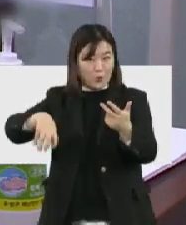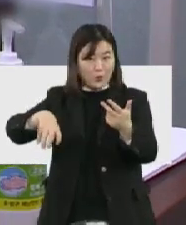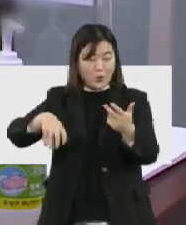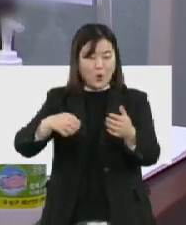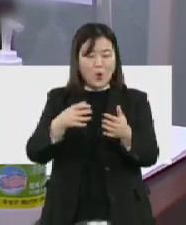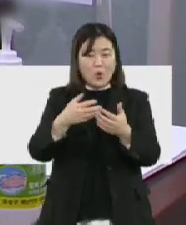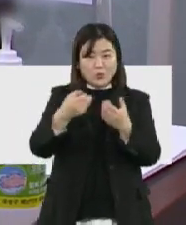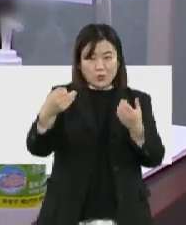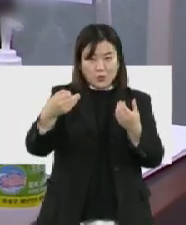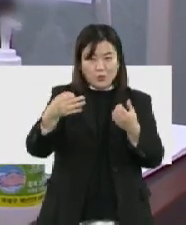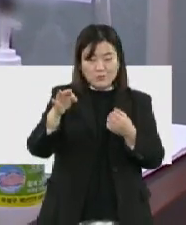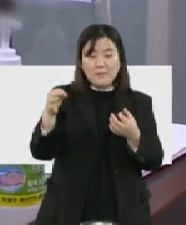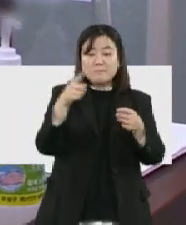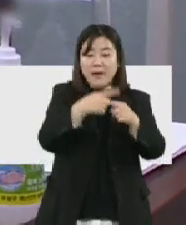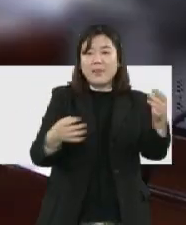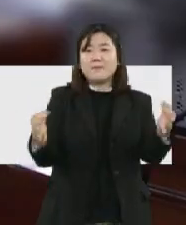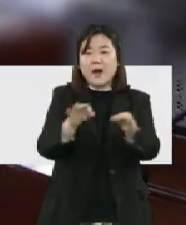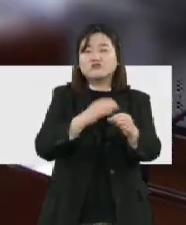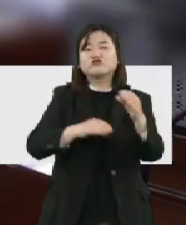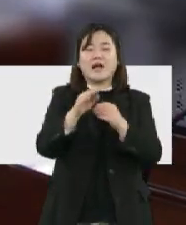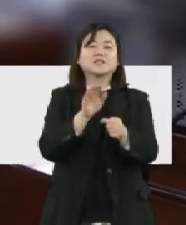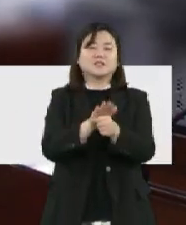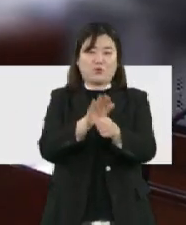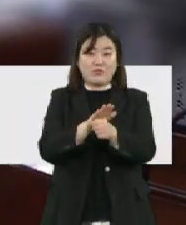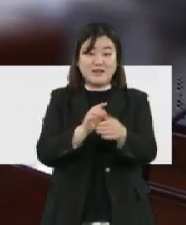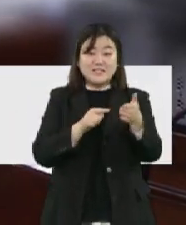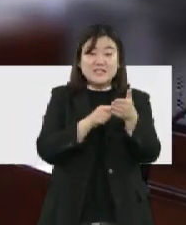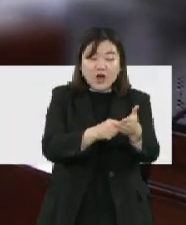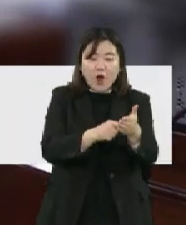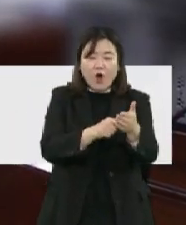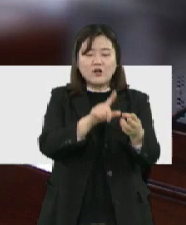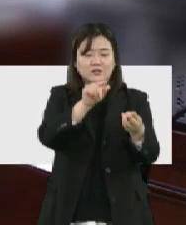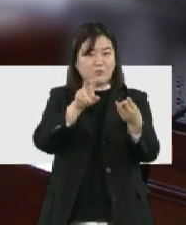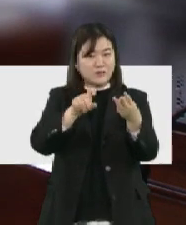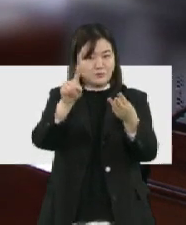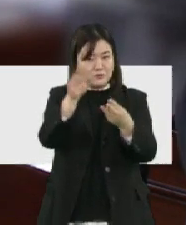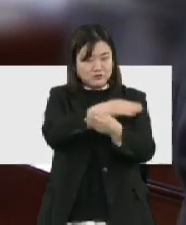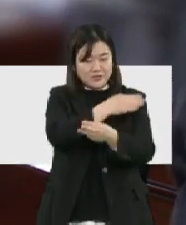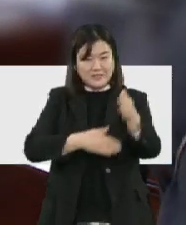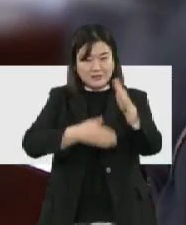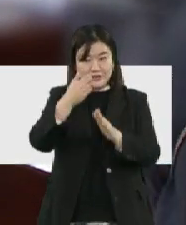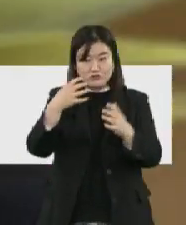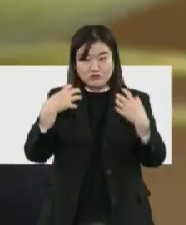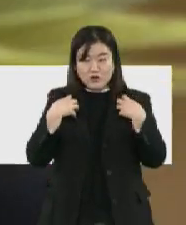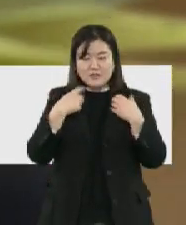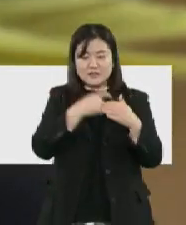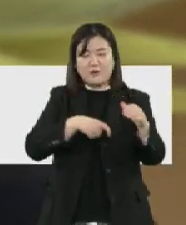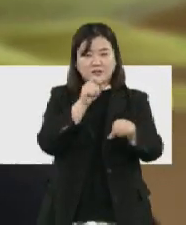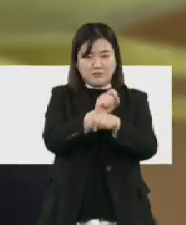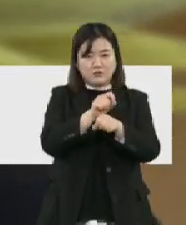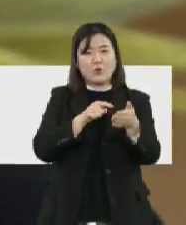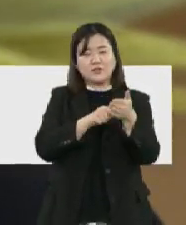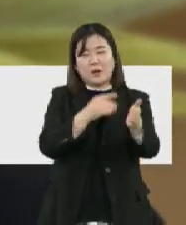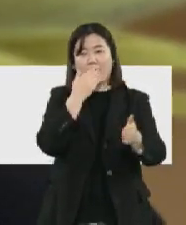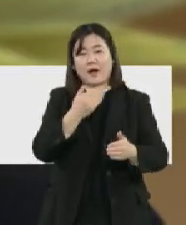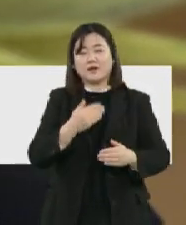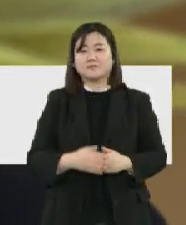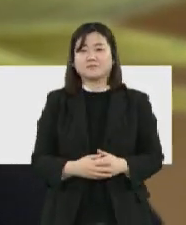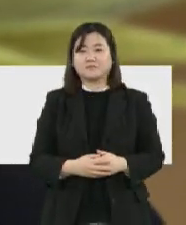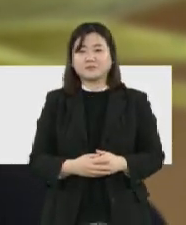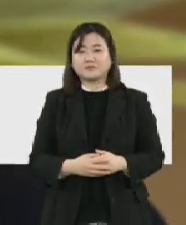도비와 절반씩 매칭에 추가 지원되며 신청은 오는 21일부터 시 군청 과 읍면동 사무소 등에서